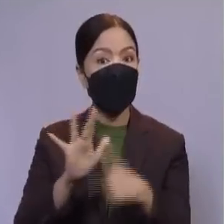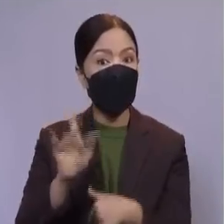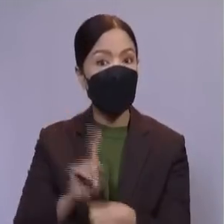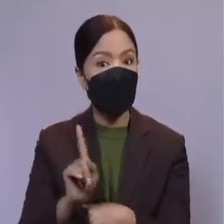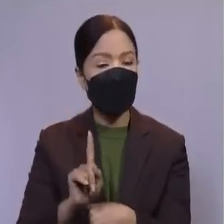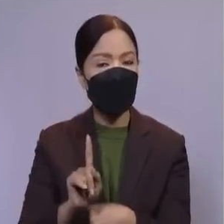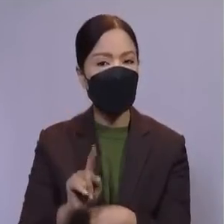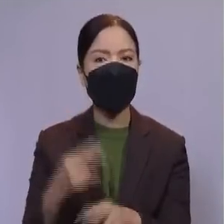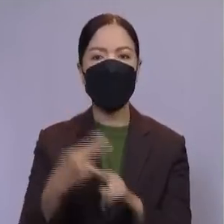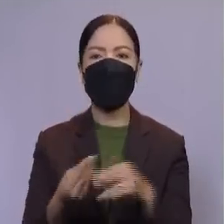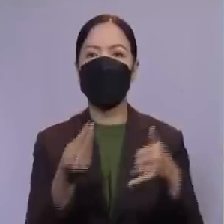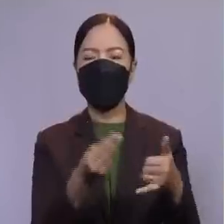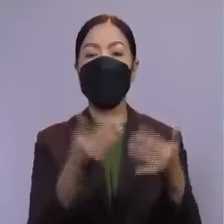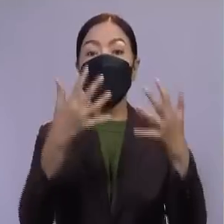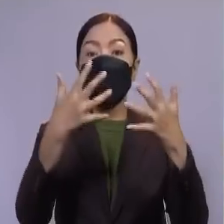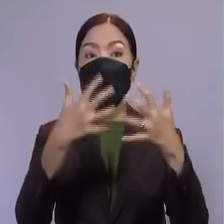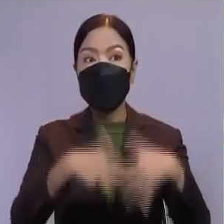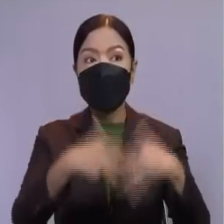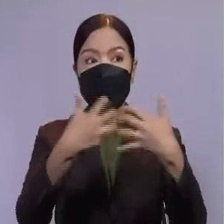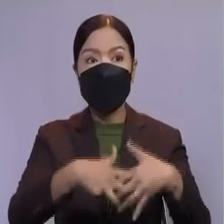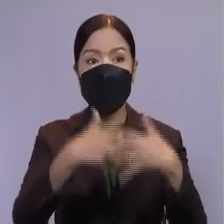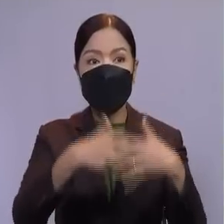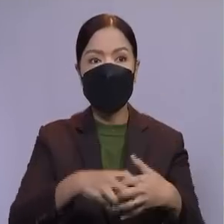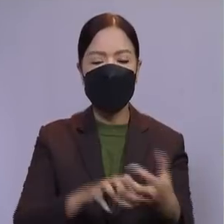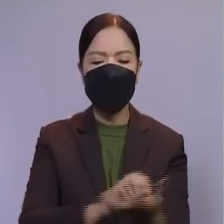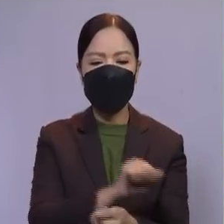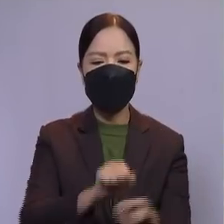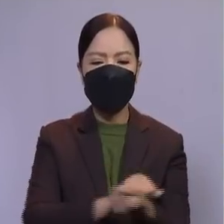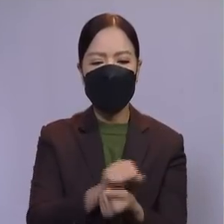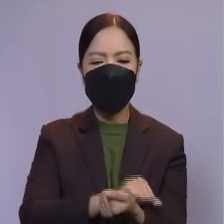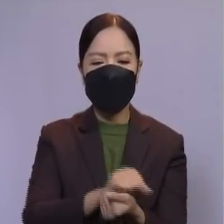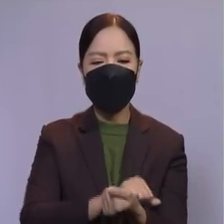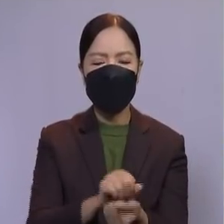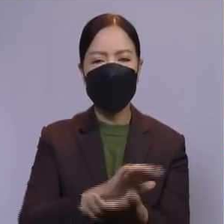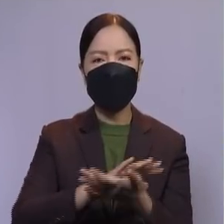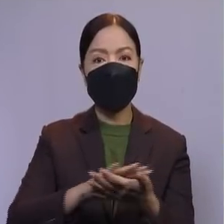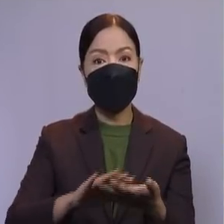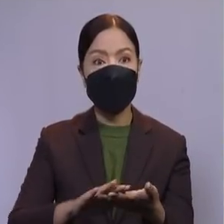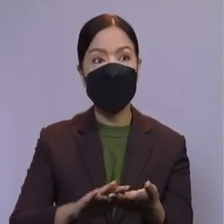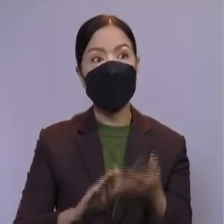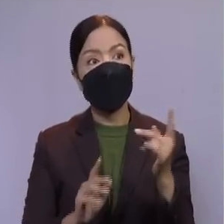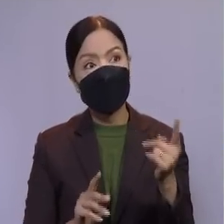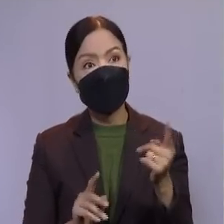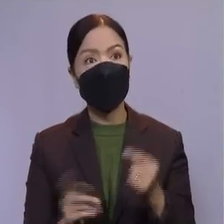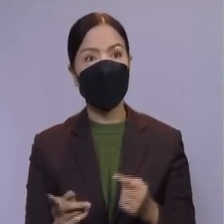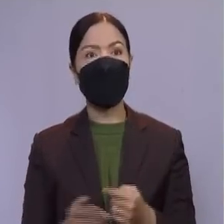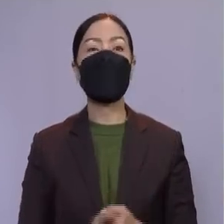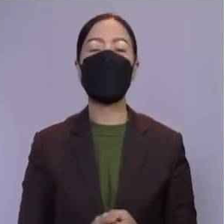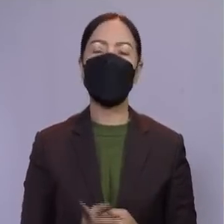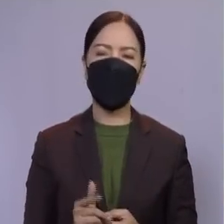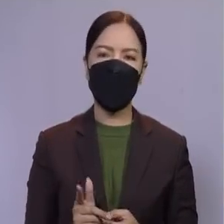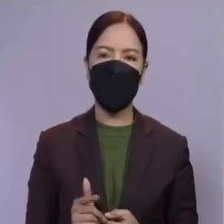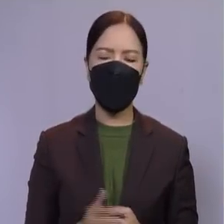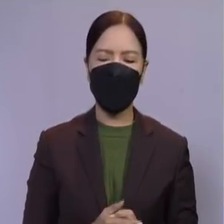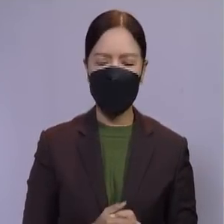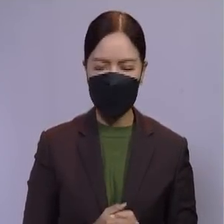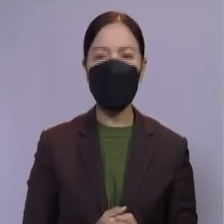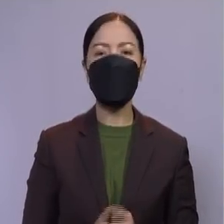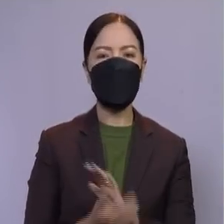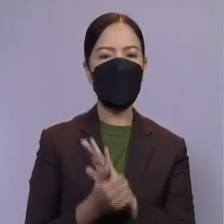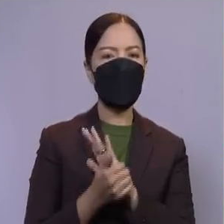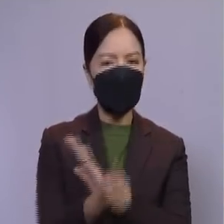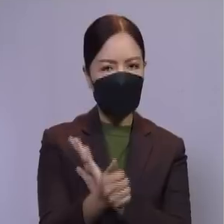จักรซักล้างยังไงด้วยความเอกอุด้านกฎหมายระดับตำนานก็หมายความ